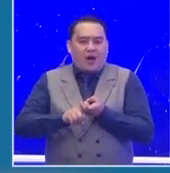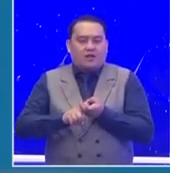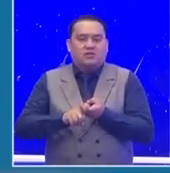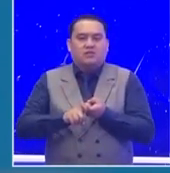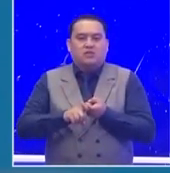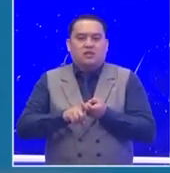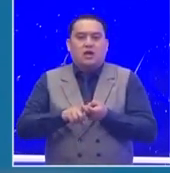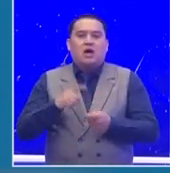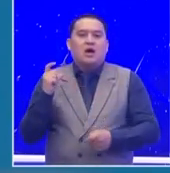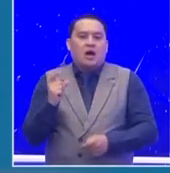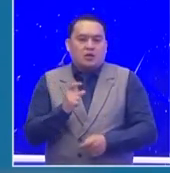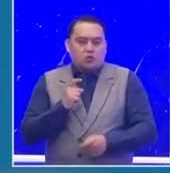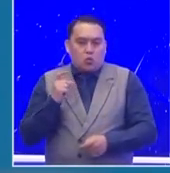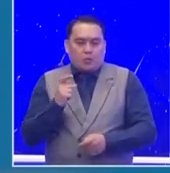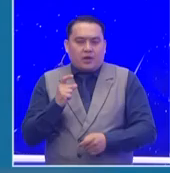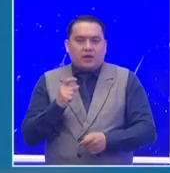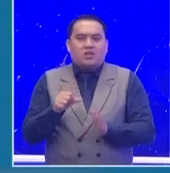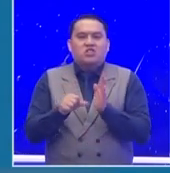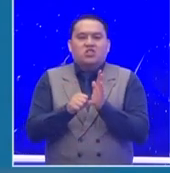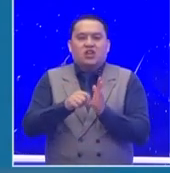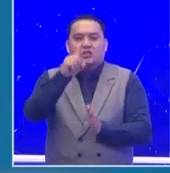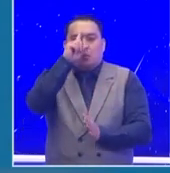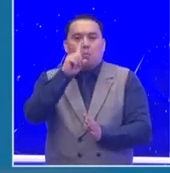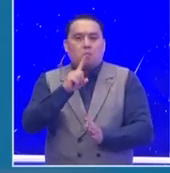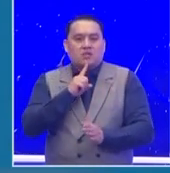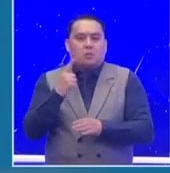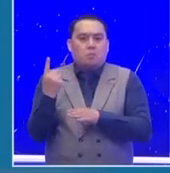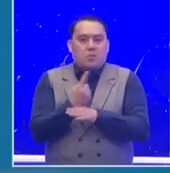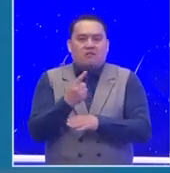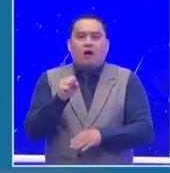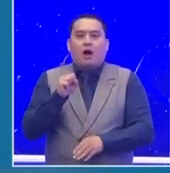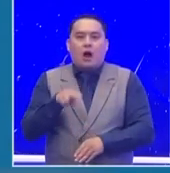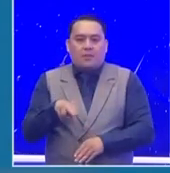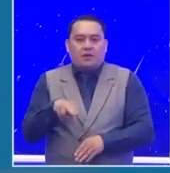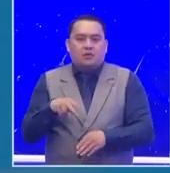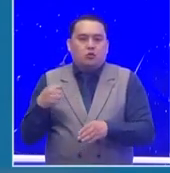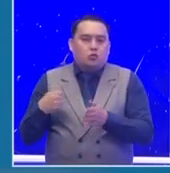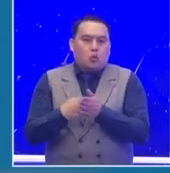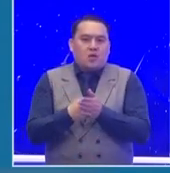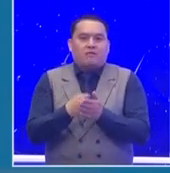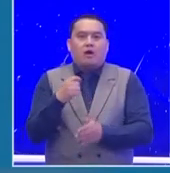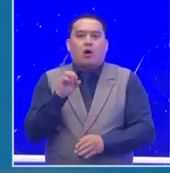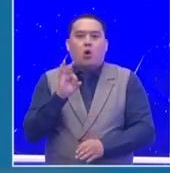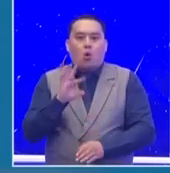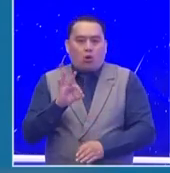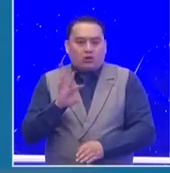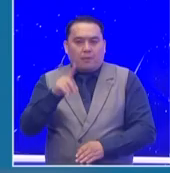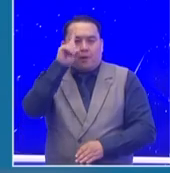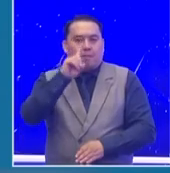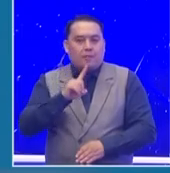секторах экономики на 6 месяцев с 1 апреля до 1 октября нынешнего